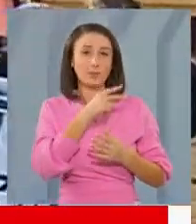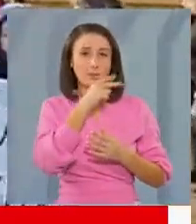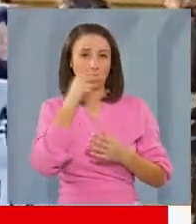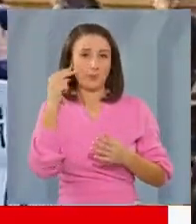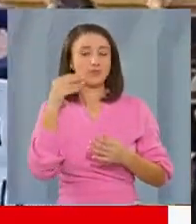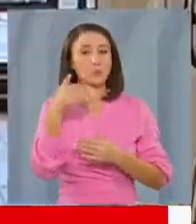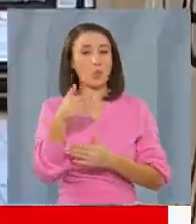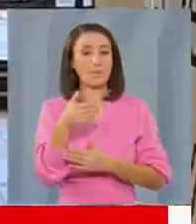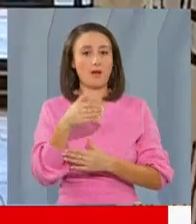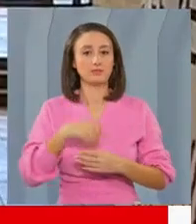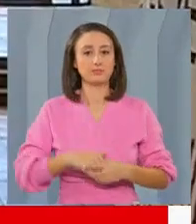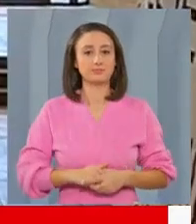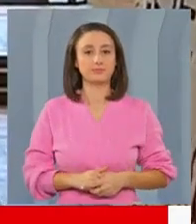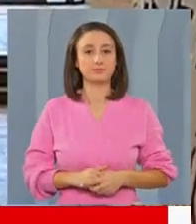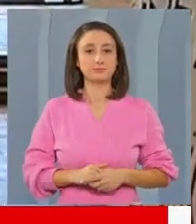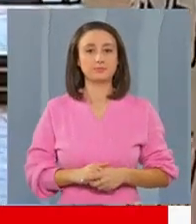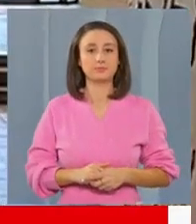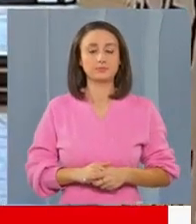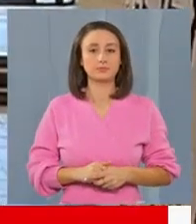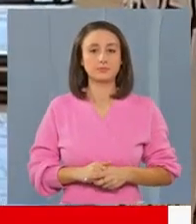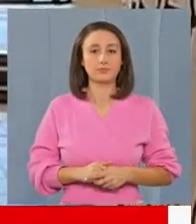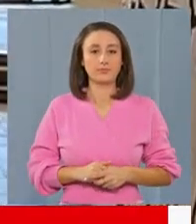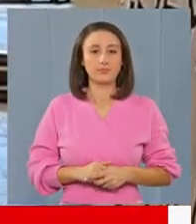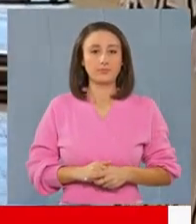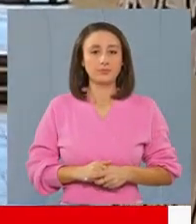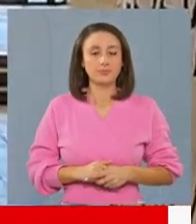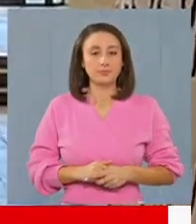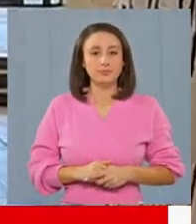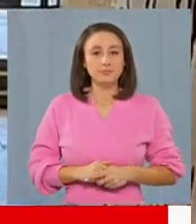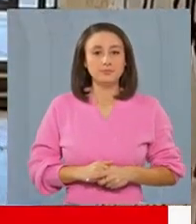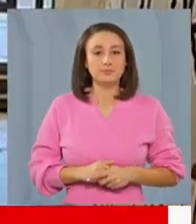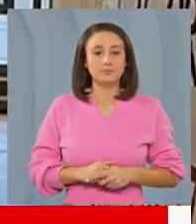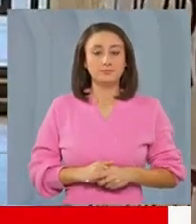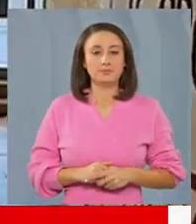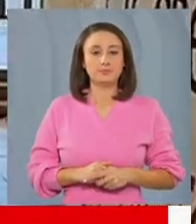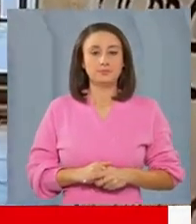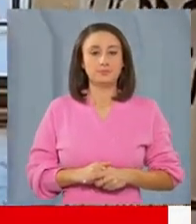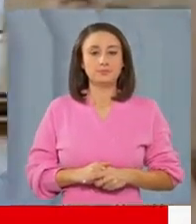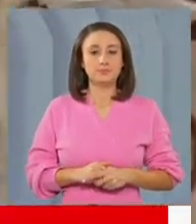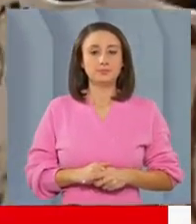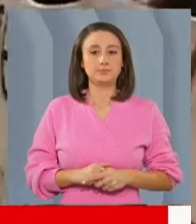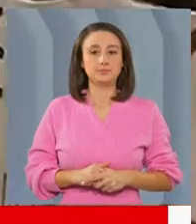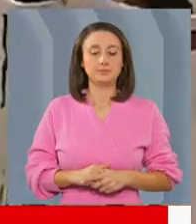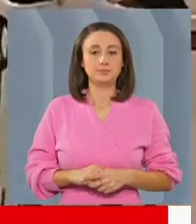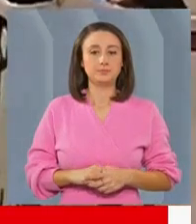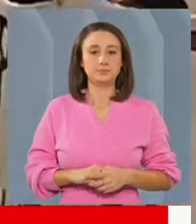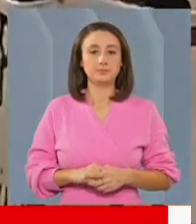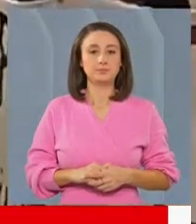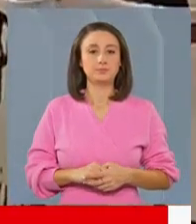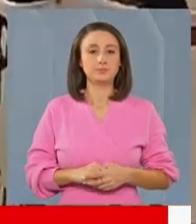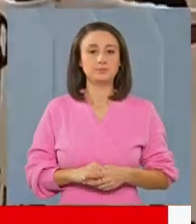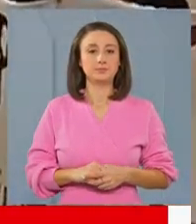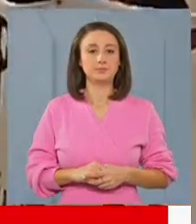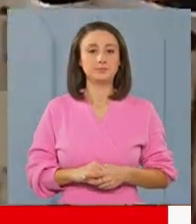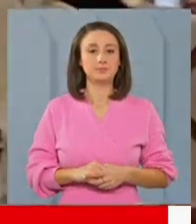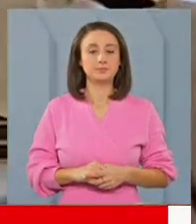profiturile companiilor. Banii furați din buzunarele noastre se regăsesc în profiturile companiilor.